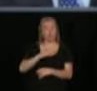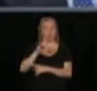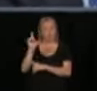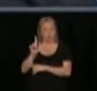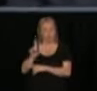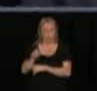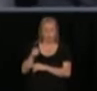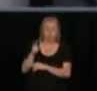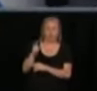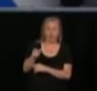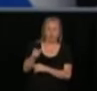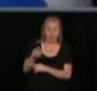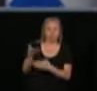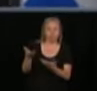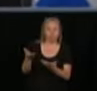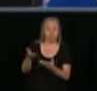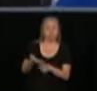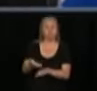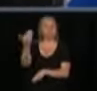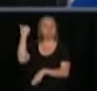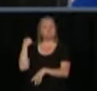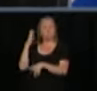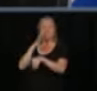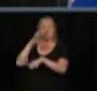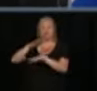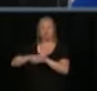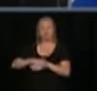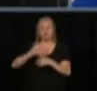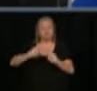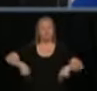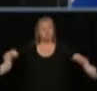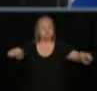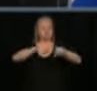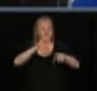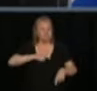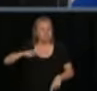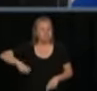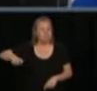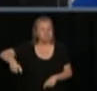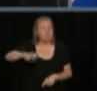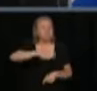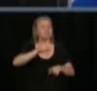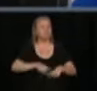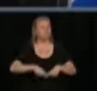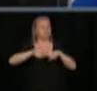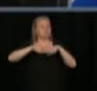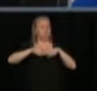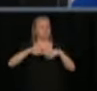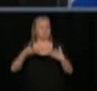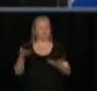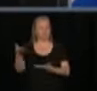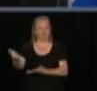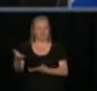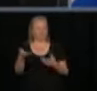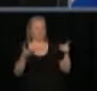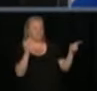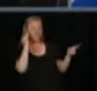De votre tournée et le message que ça envoie aux chefs fédéraux, notamment au premier ministre